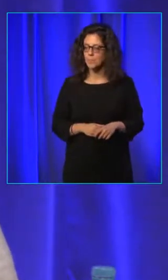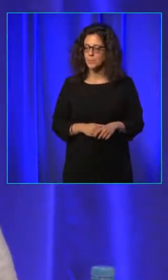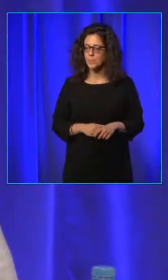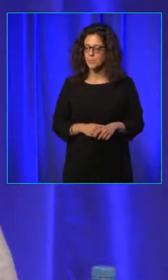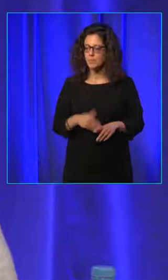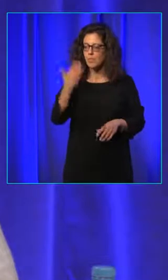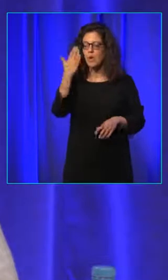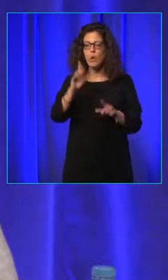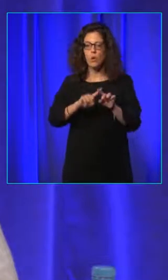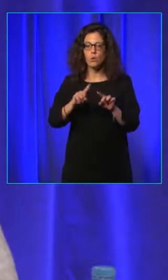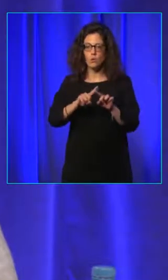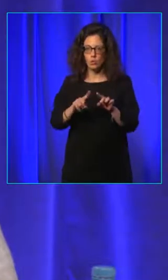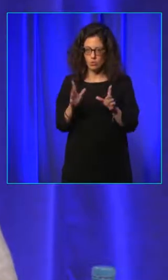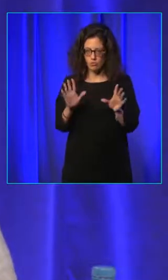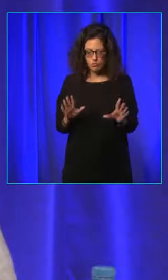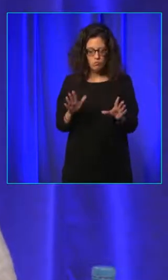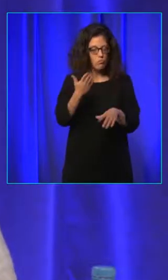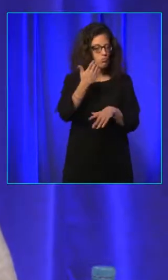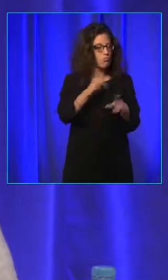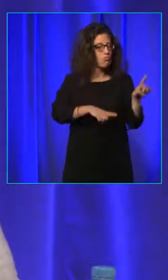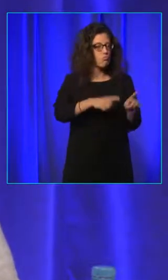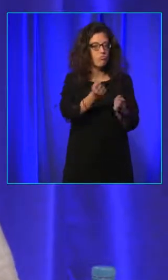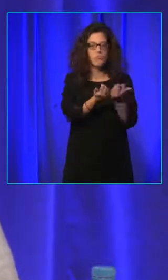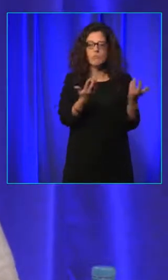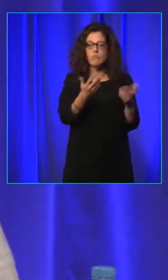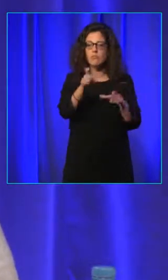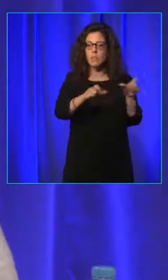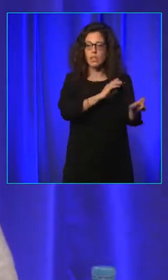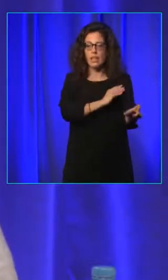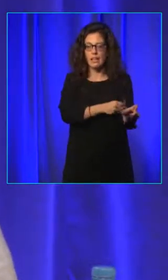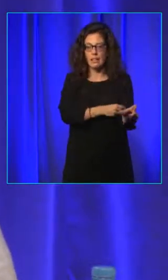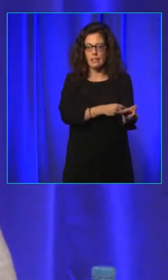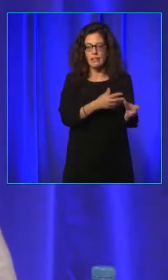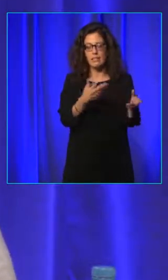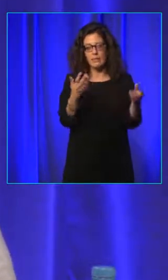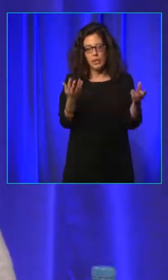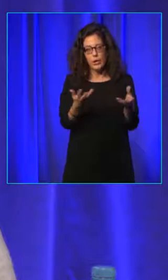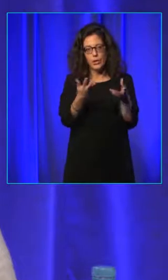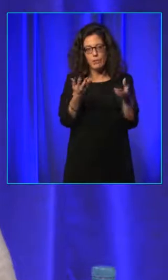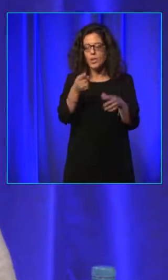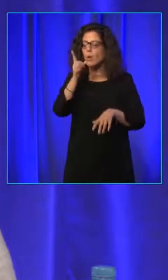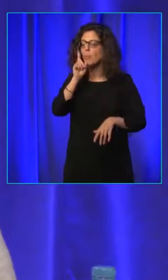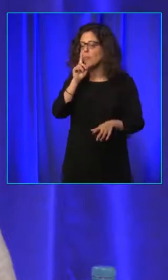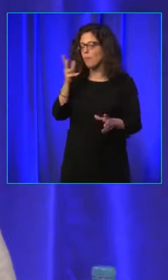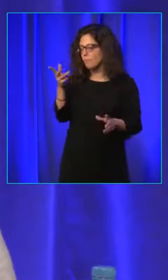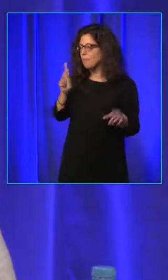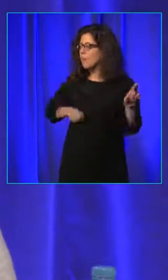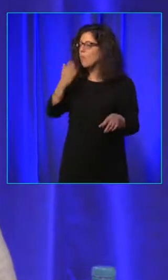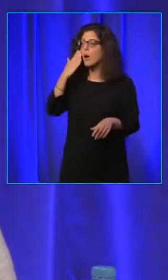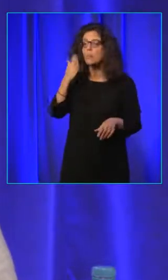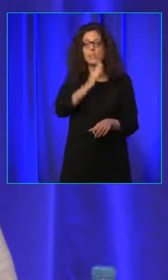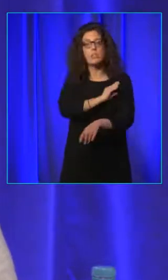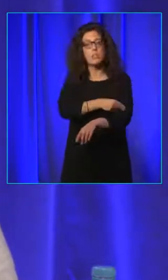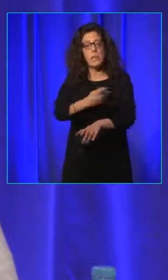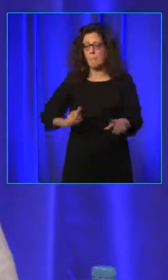Une autre chose, sur certains athlètes, je leur dis de... Parce que parfois, quand ils sont blessés, qu'ils n'ont pas encore repris